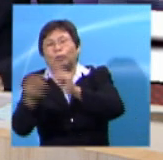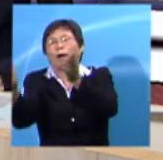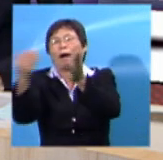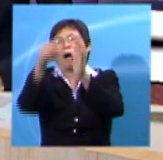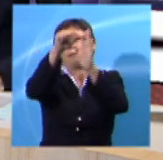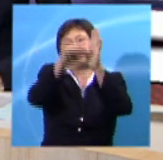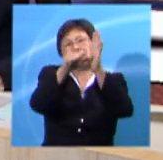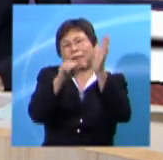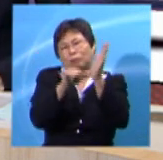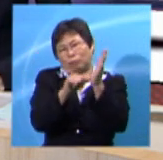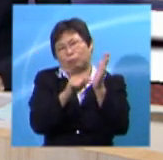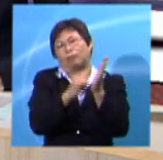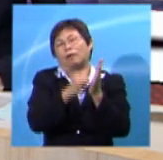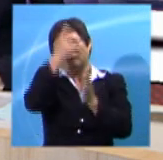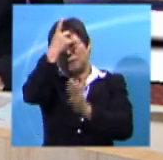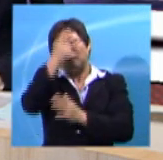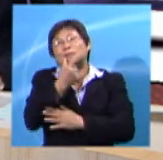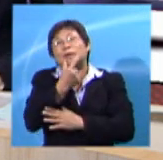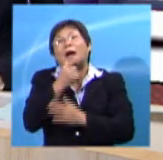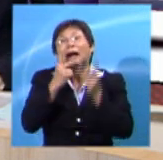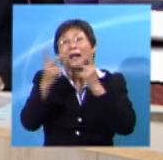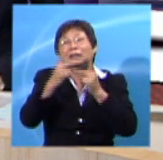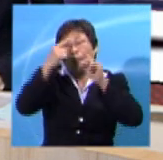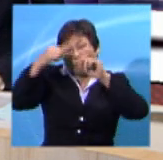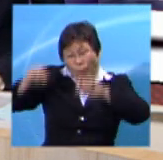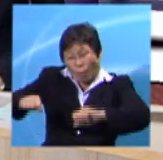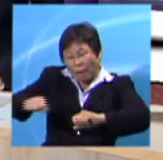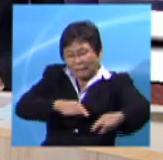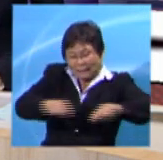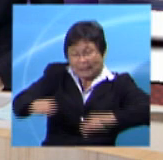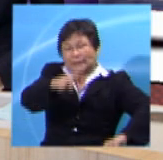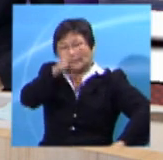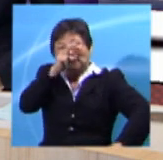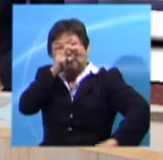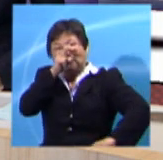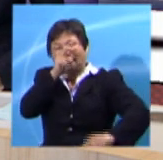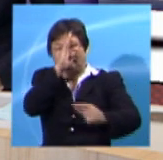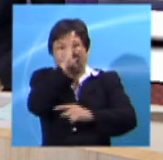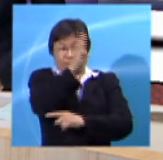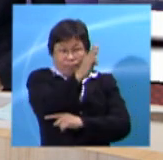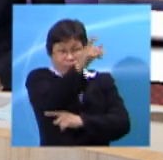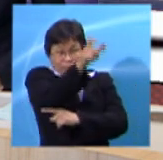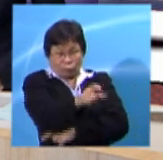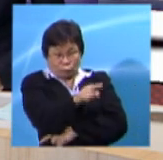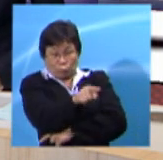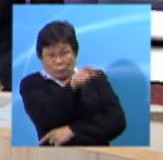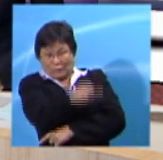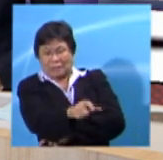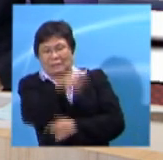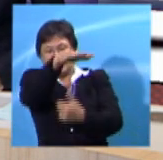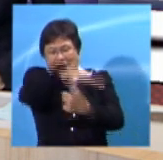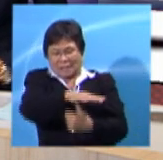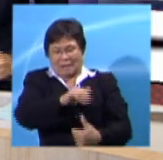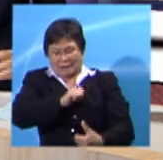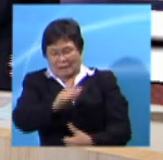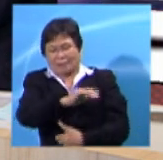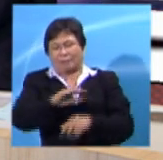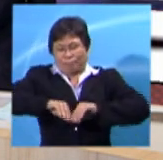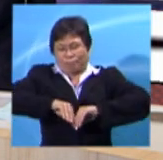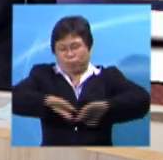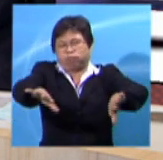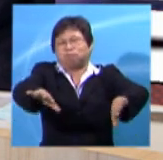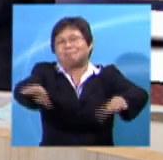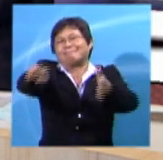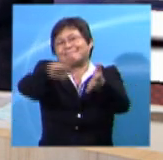akta itu Datuk Seri Ahmad shabrijik berkata ia bagi membolehkan tindakan tegas diambil terhadap individu yang menghina agama dan menyebar